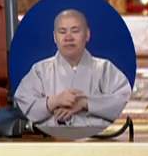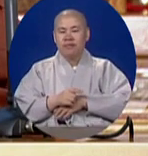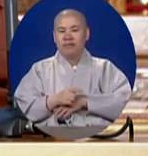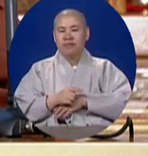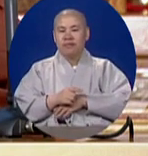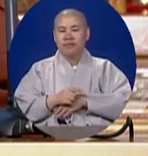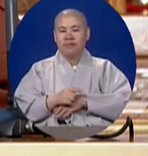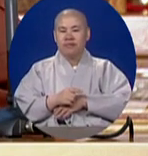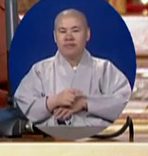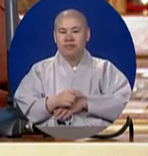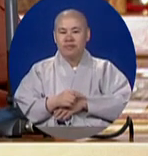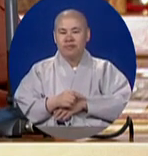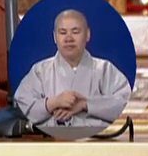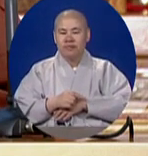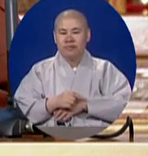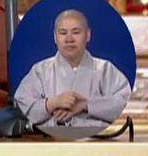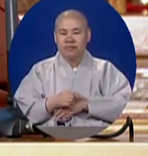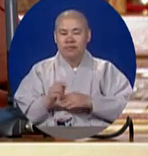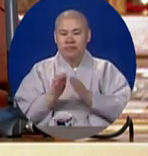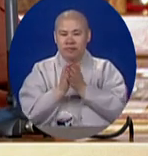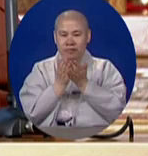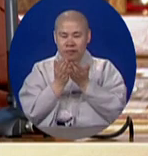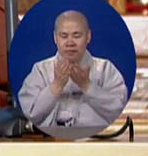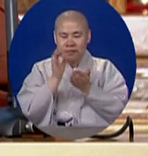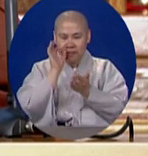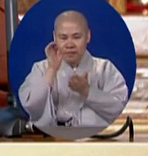있는데요. 그것도 금강경에 보면